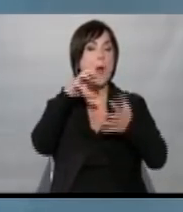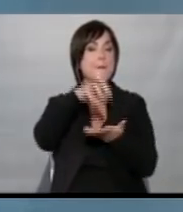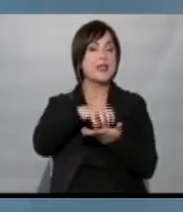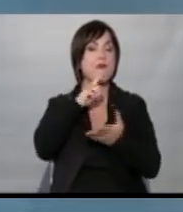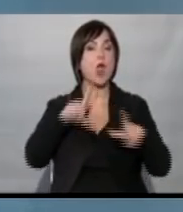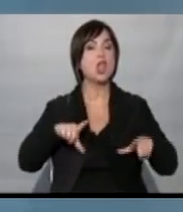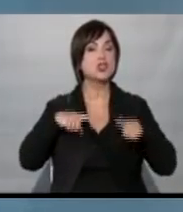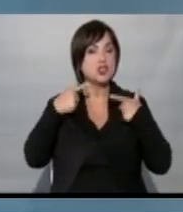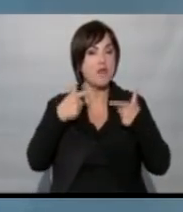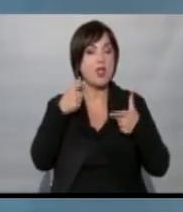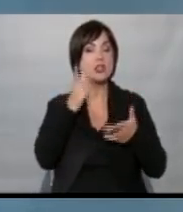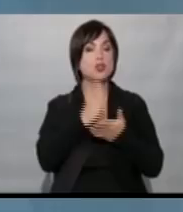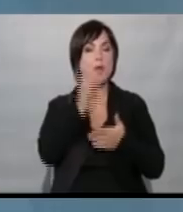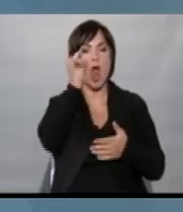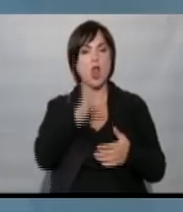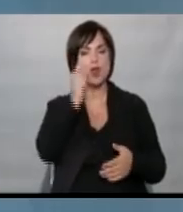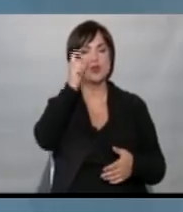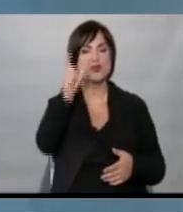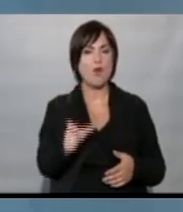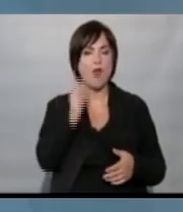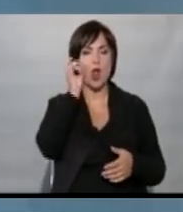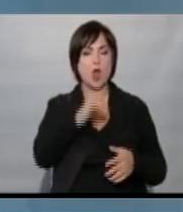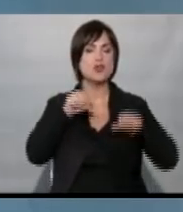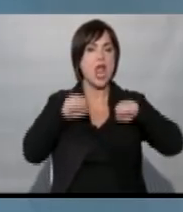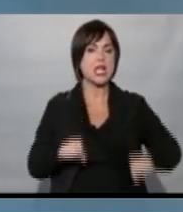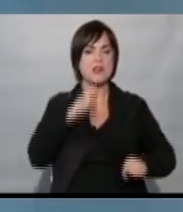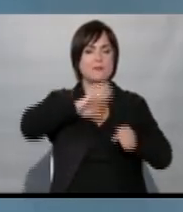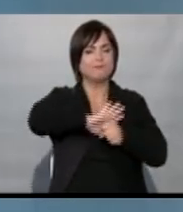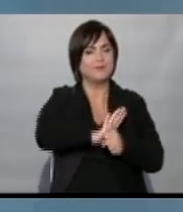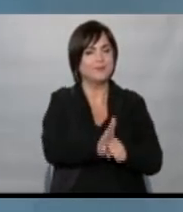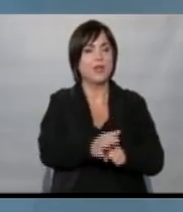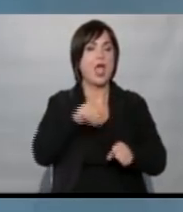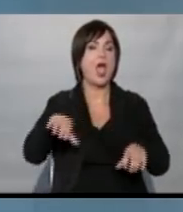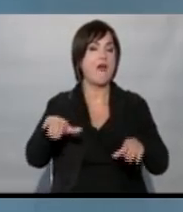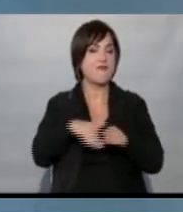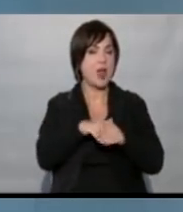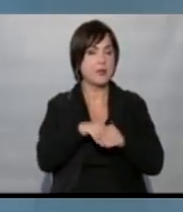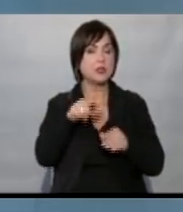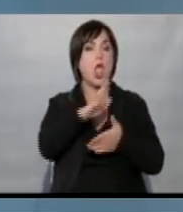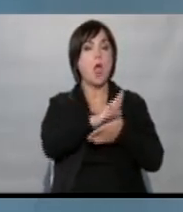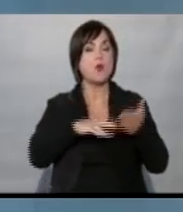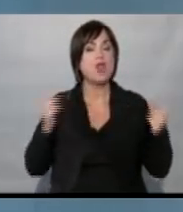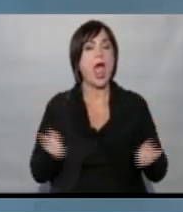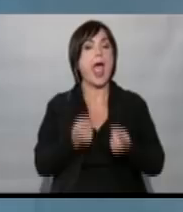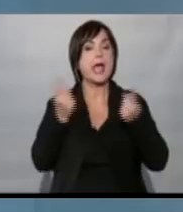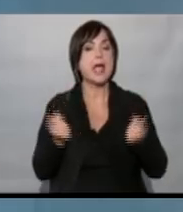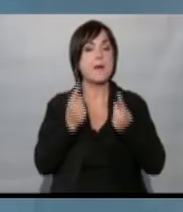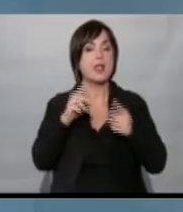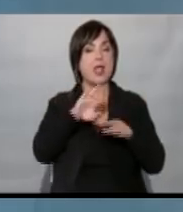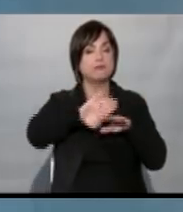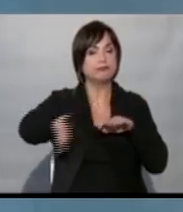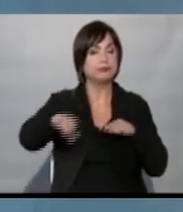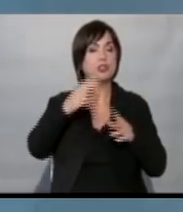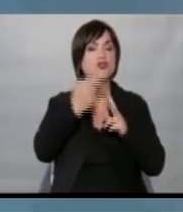е живеел, затоа што бил лош човек, лош газда, кој ги малтретирал вработените. Тие почнале кампања за изолација